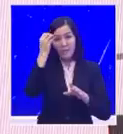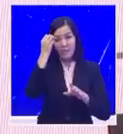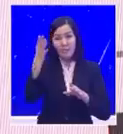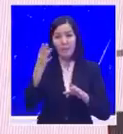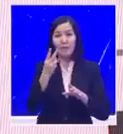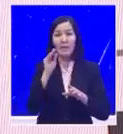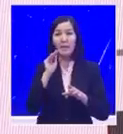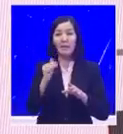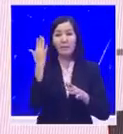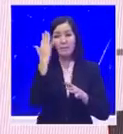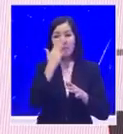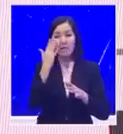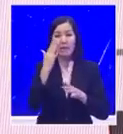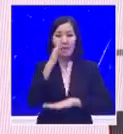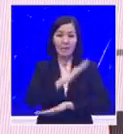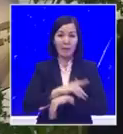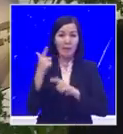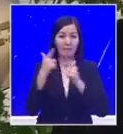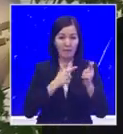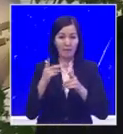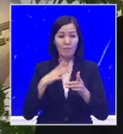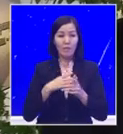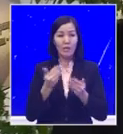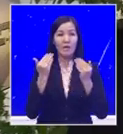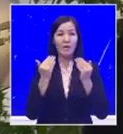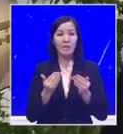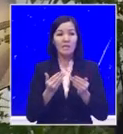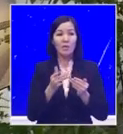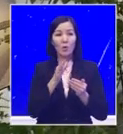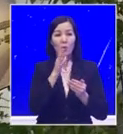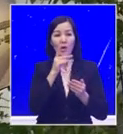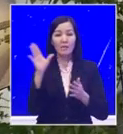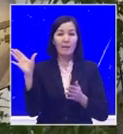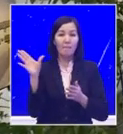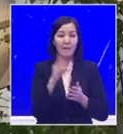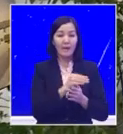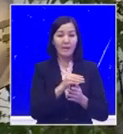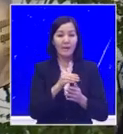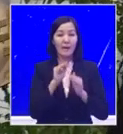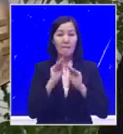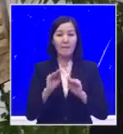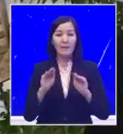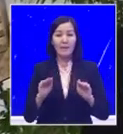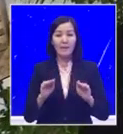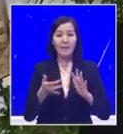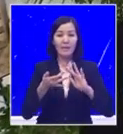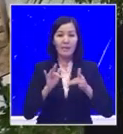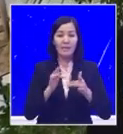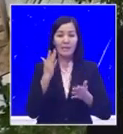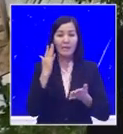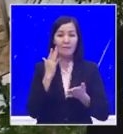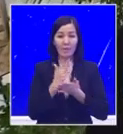2000 астам бейне сабақ дайындап қойыпты. Біз қазіргі уақытта бәрі оқушыларында интернет